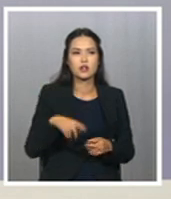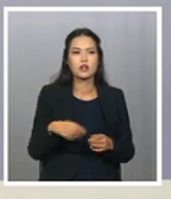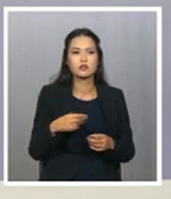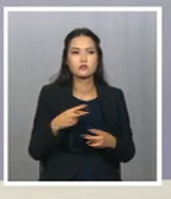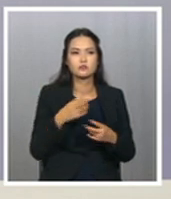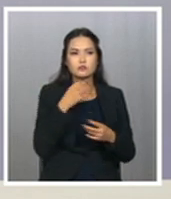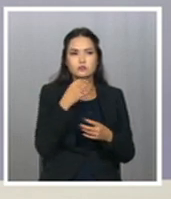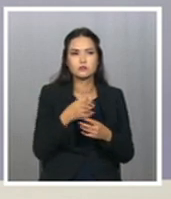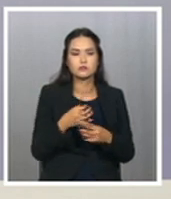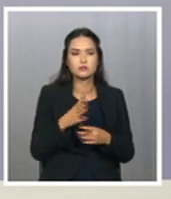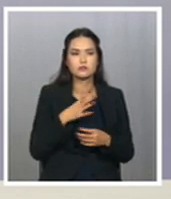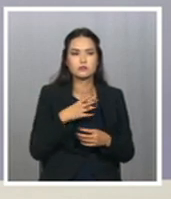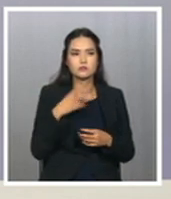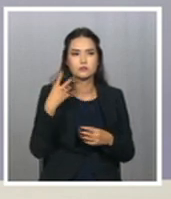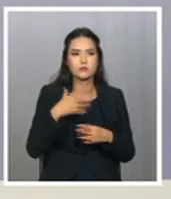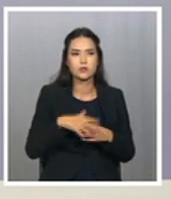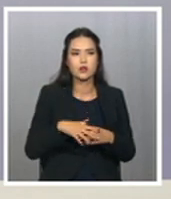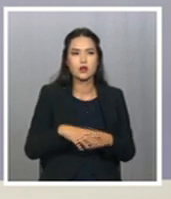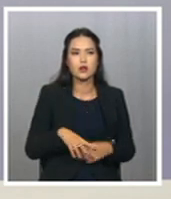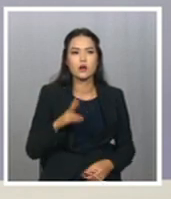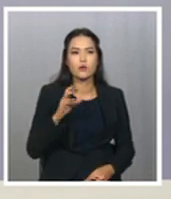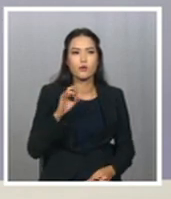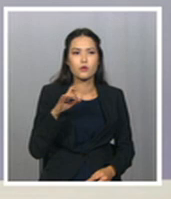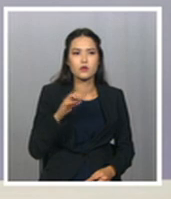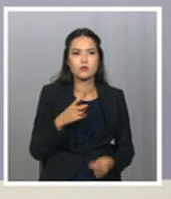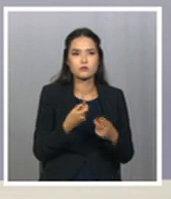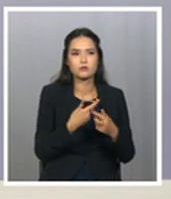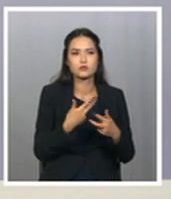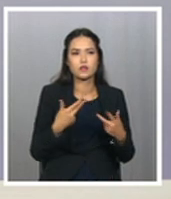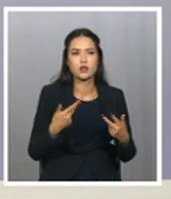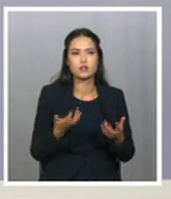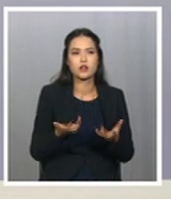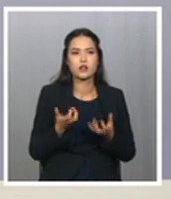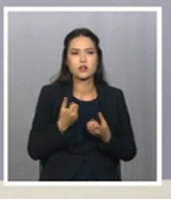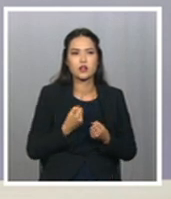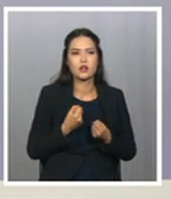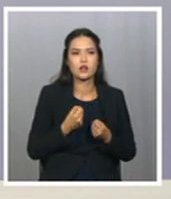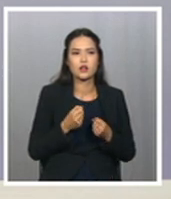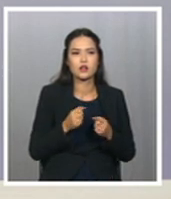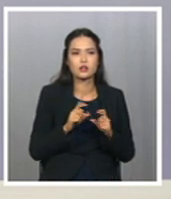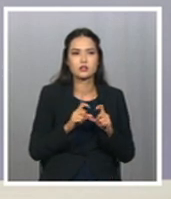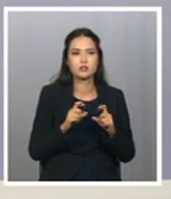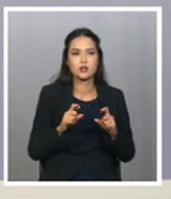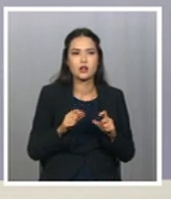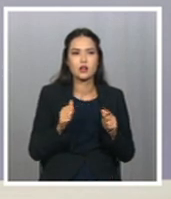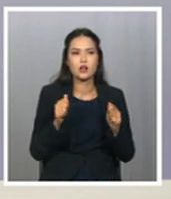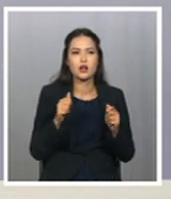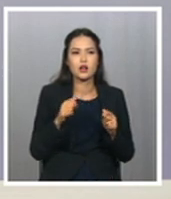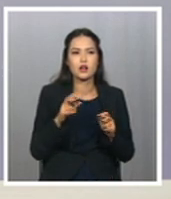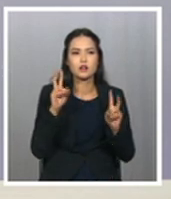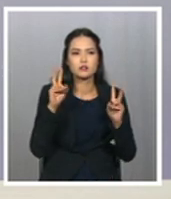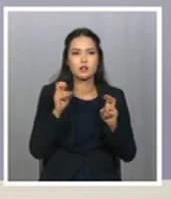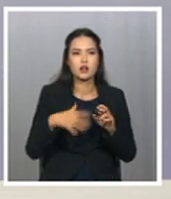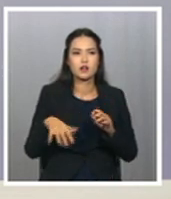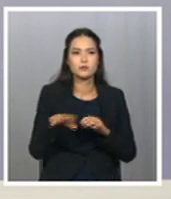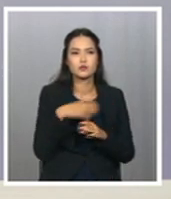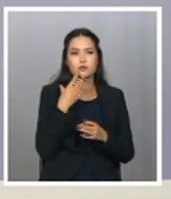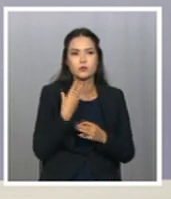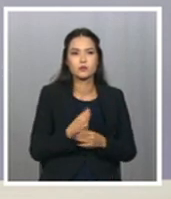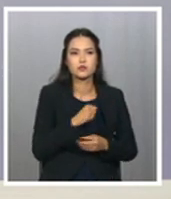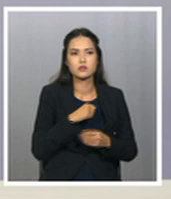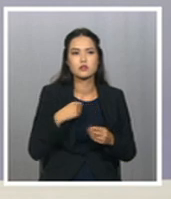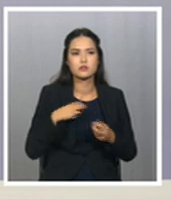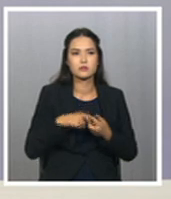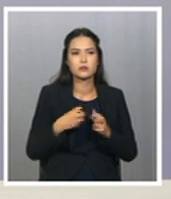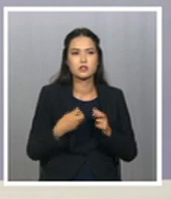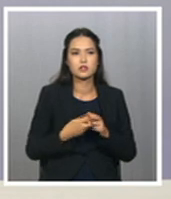терең түсіндіңіздер. Және де көркем шығармалардан алған үзінділерді ғаламдық тақырыптағы өзекті